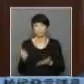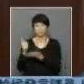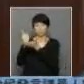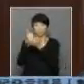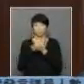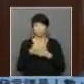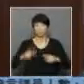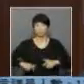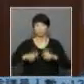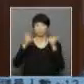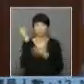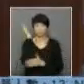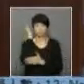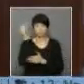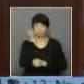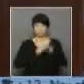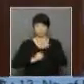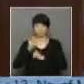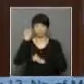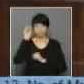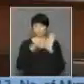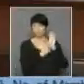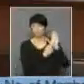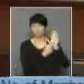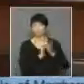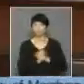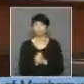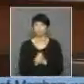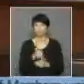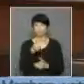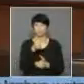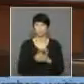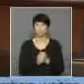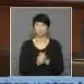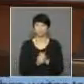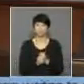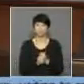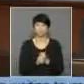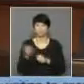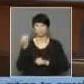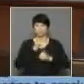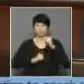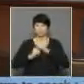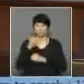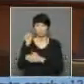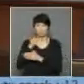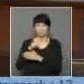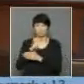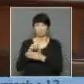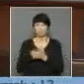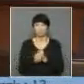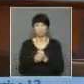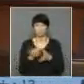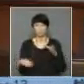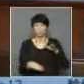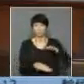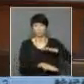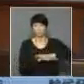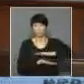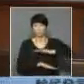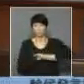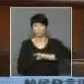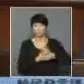大輝議員發言以及動議議案。林大輝議員， 多謝主席。主席，我動議通過印載於議程內的議